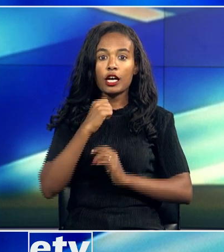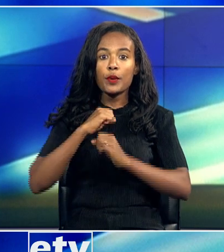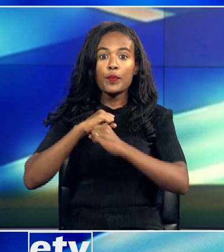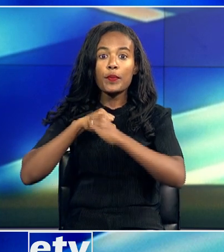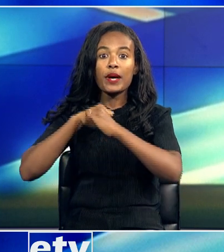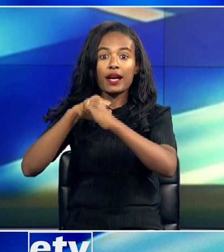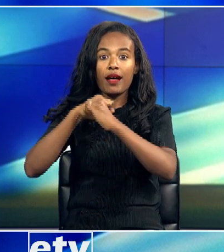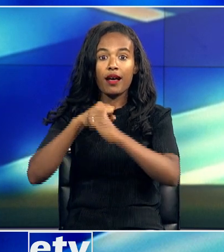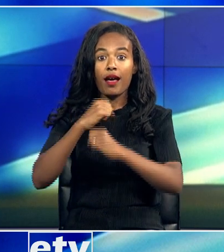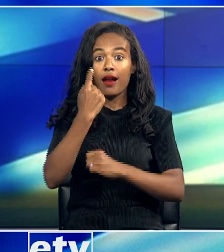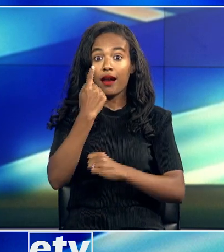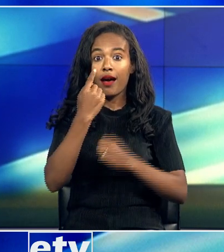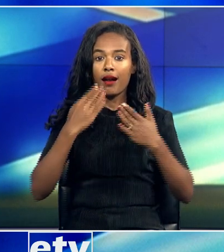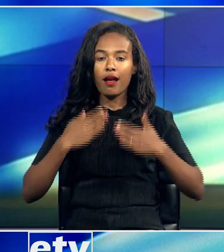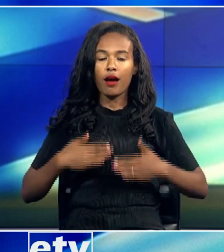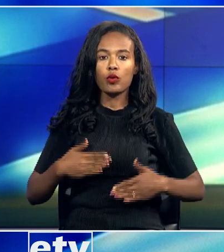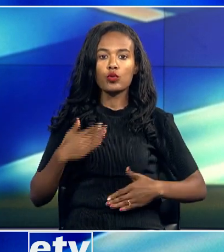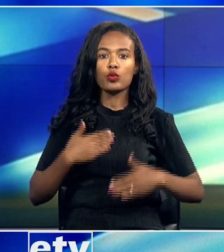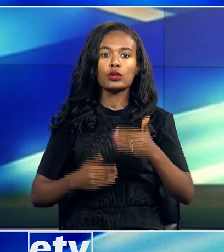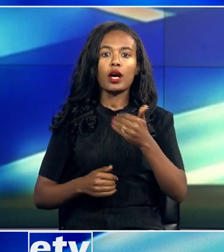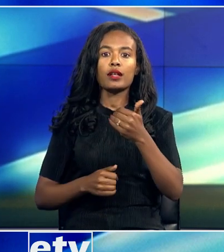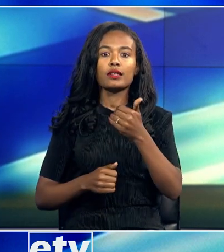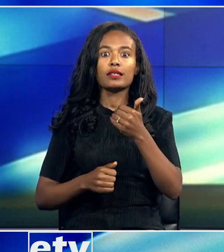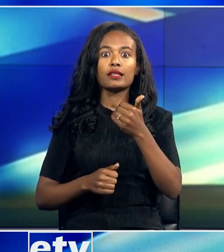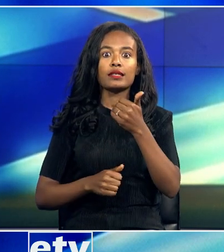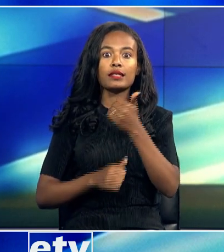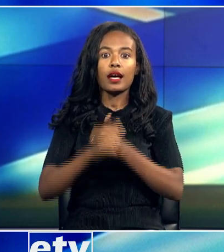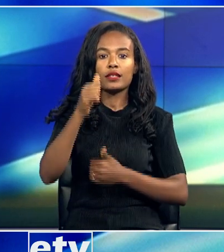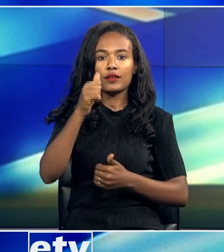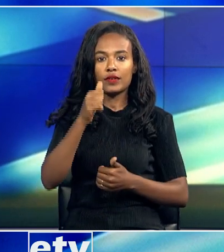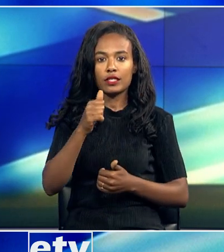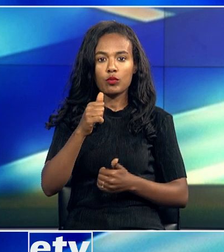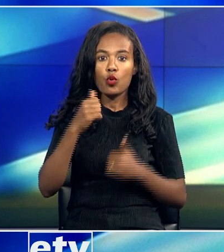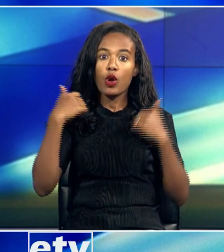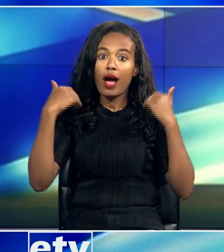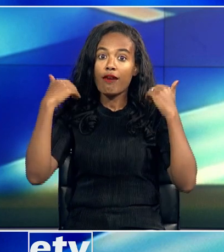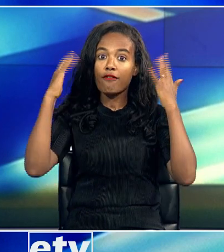መከላከያ ላይ እንደ አንድ አካል ሆኖ ጥቃት እንደፈጸመው አይነት ለአፋር